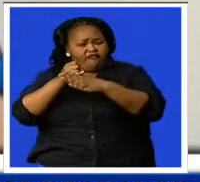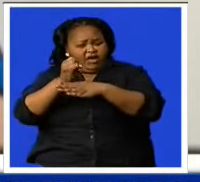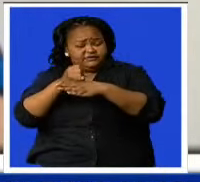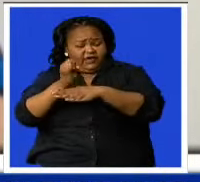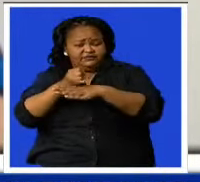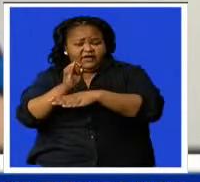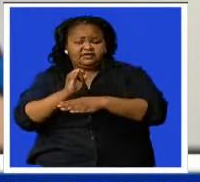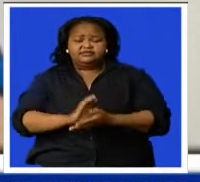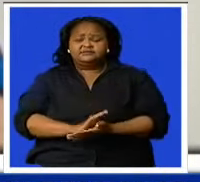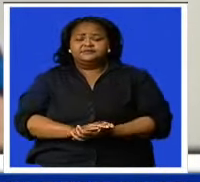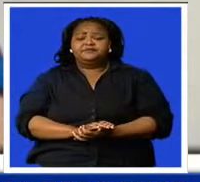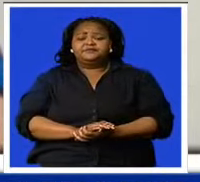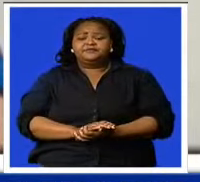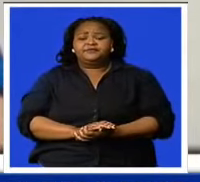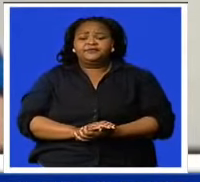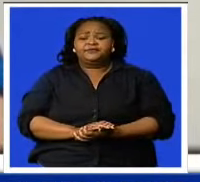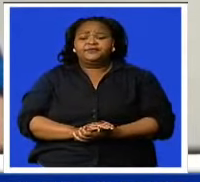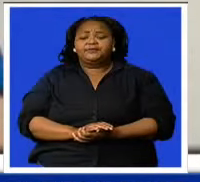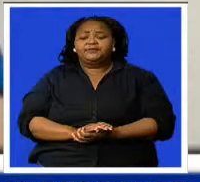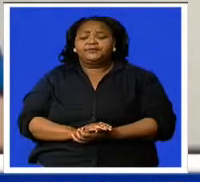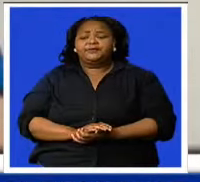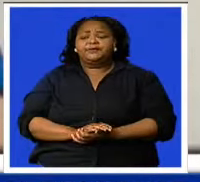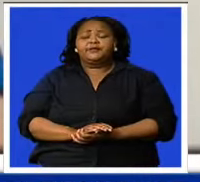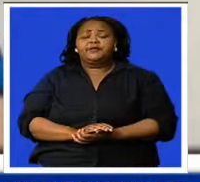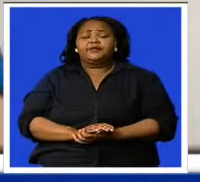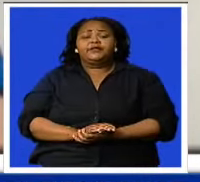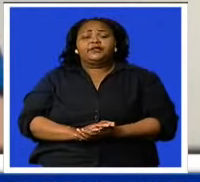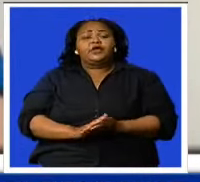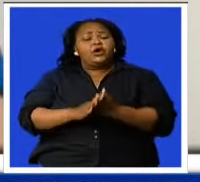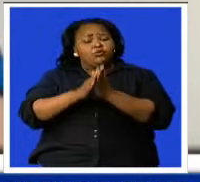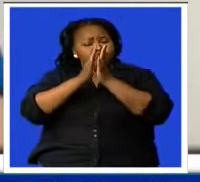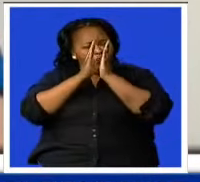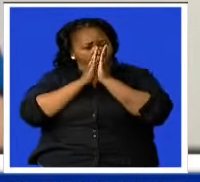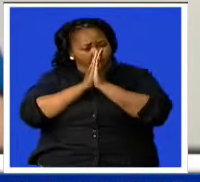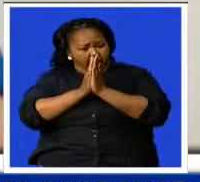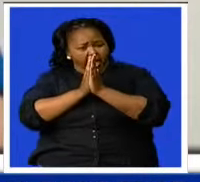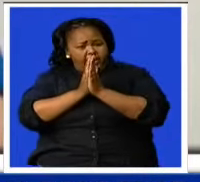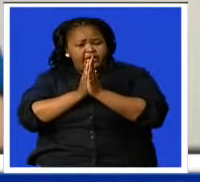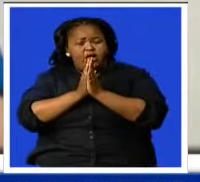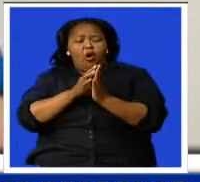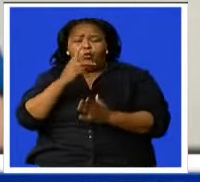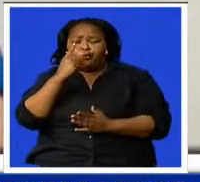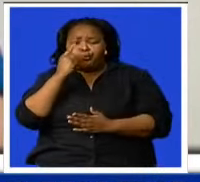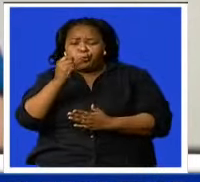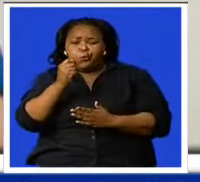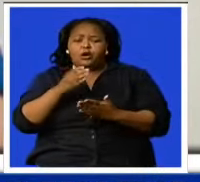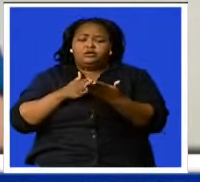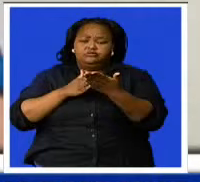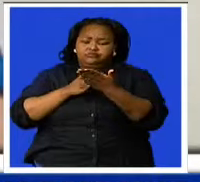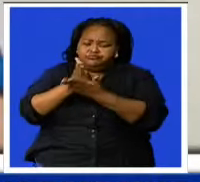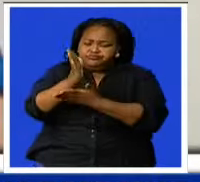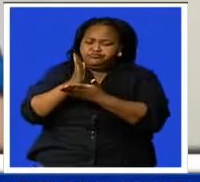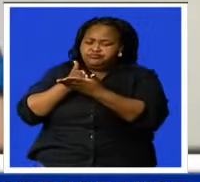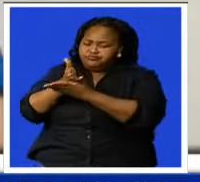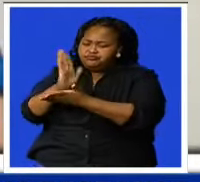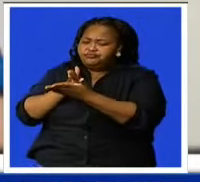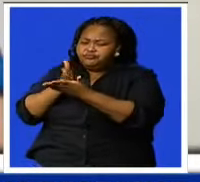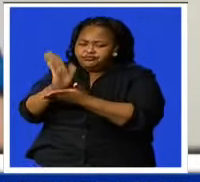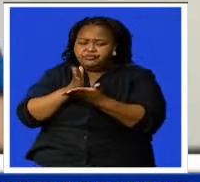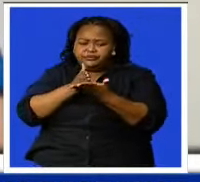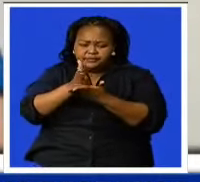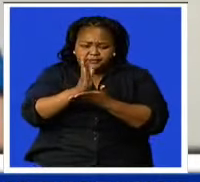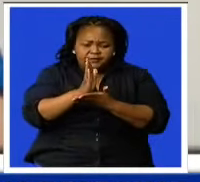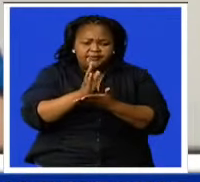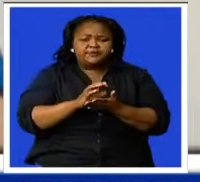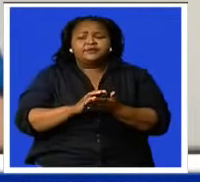dose. We pray for the rapid distribution of a vaccine that will cover even